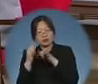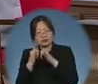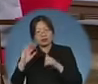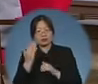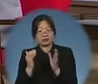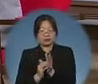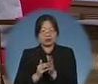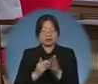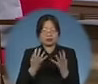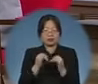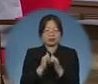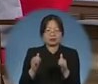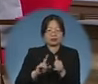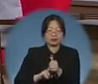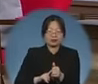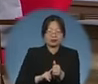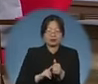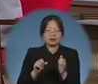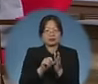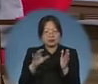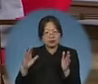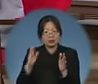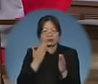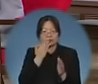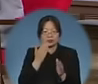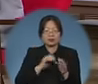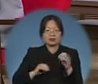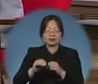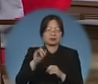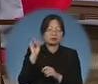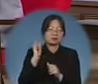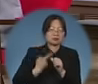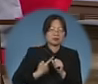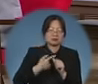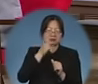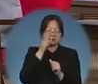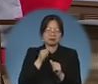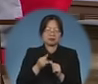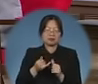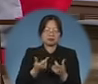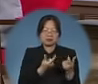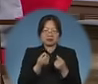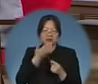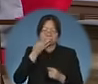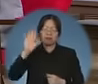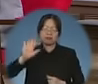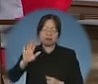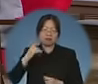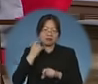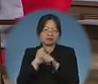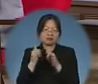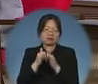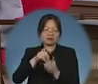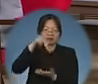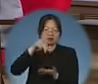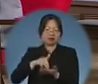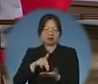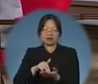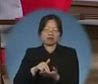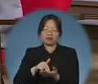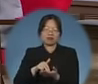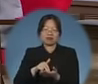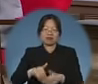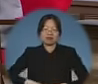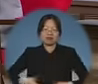됐어요. 근데 많은 사람들이 유명해질수록 손가락질을 하고 같이 밥도 안 먹으려고 그러고 이거는 학자가 될 모티베이션은 사실 전혀 없는